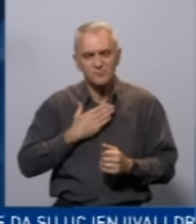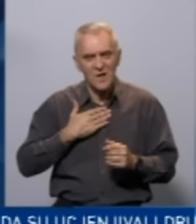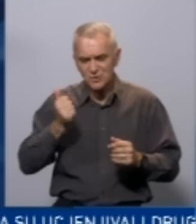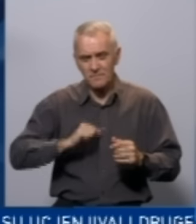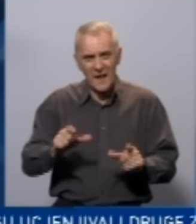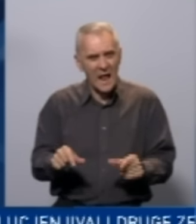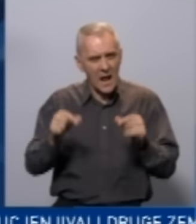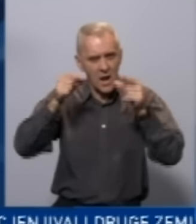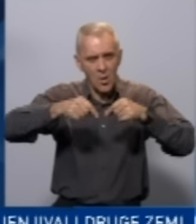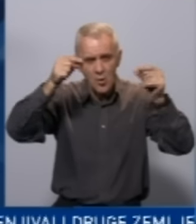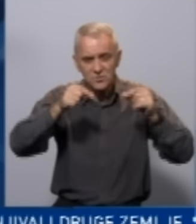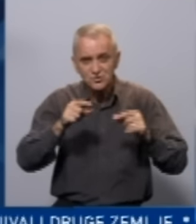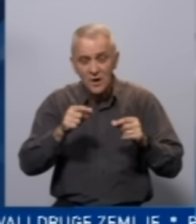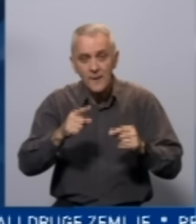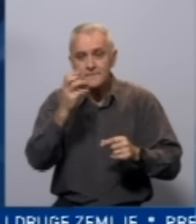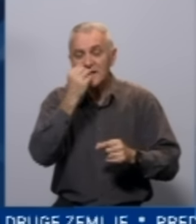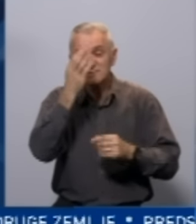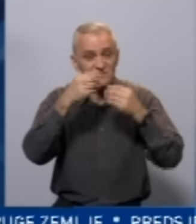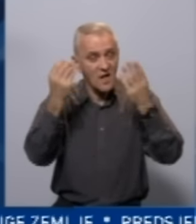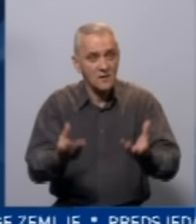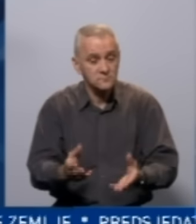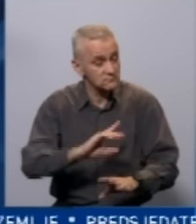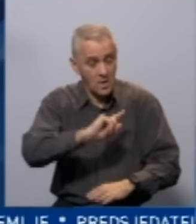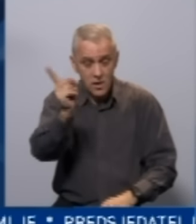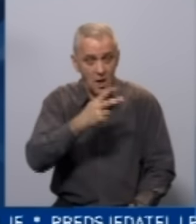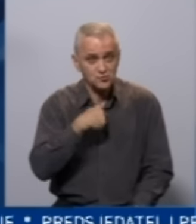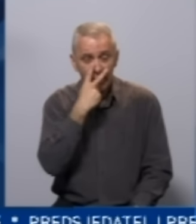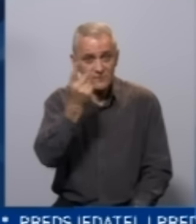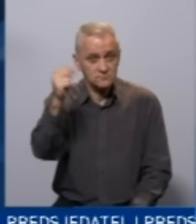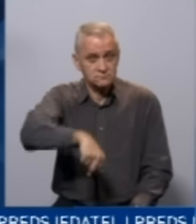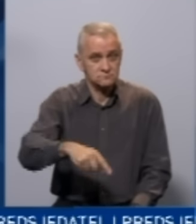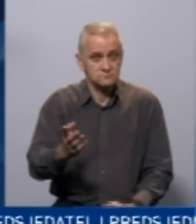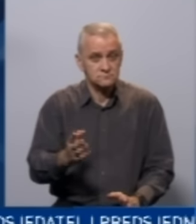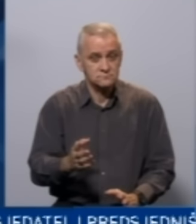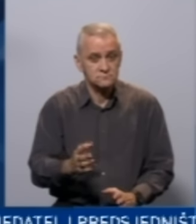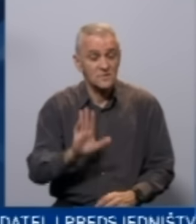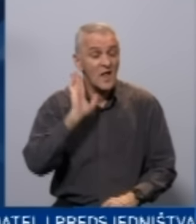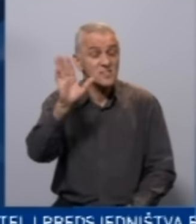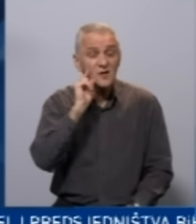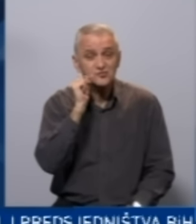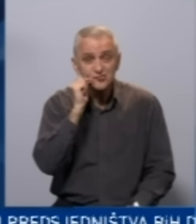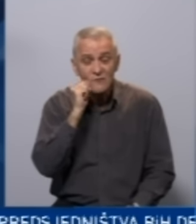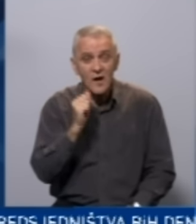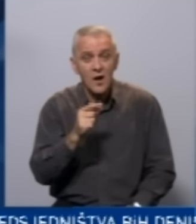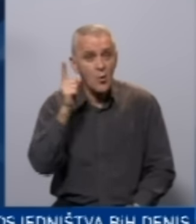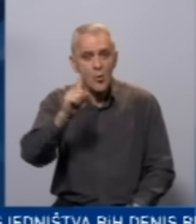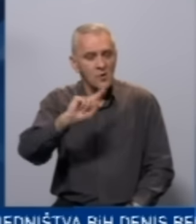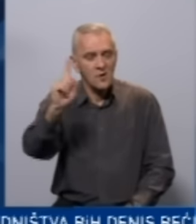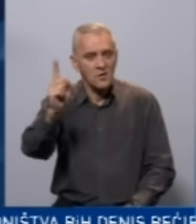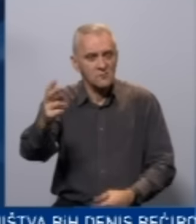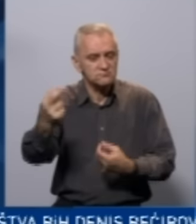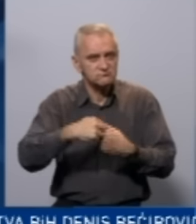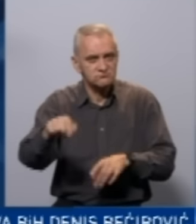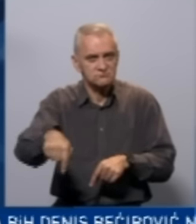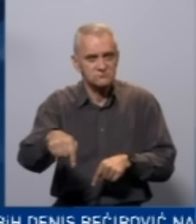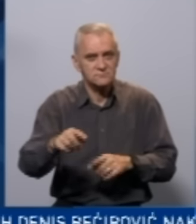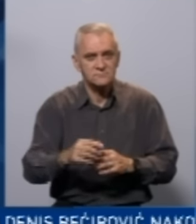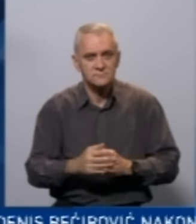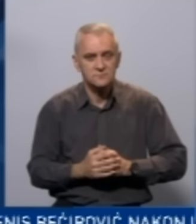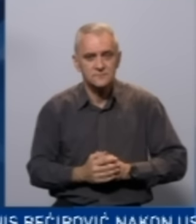bijeli i polaganje cvijeta. Neću da vidim nikoga, ni njihovog čovjeka, jer oni